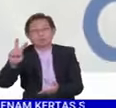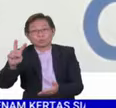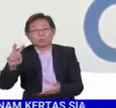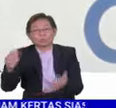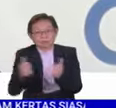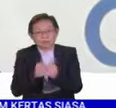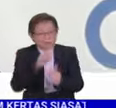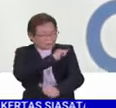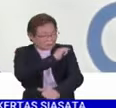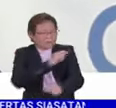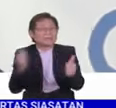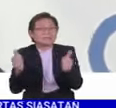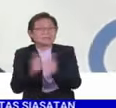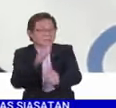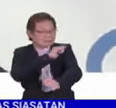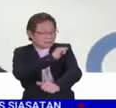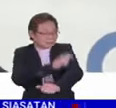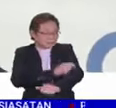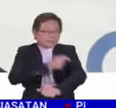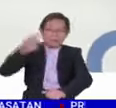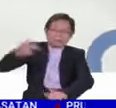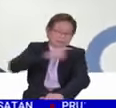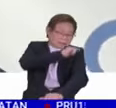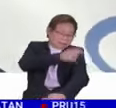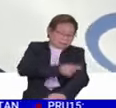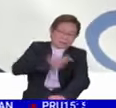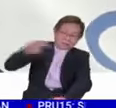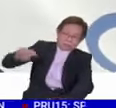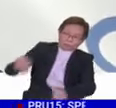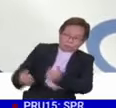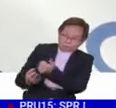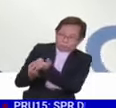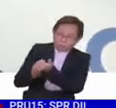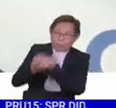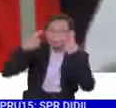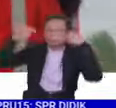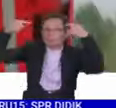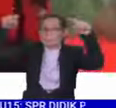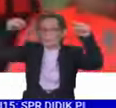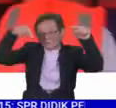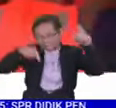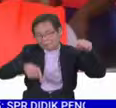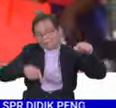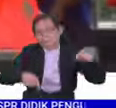dengan tenaga hijau ini ia menyumbang kepada pencapaian ini.